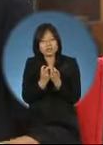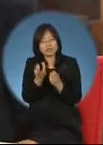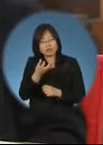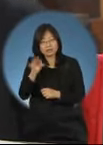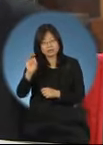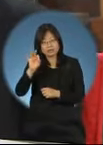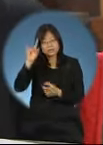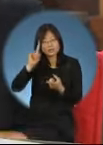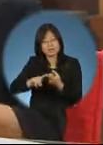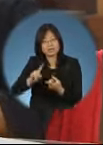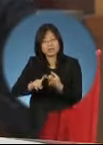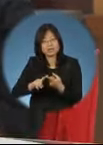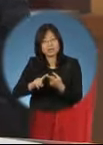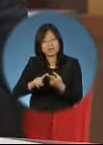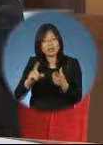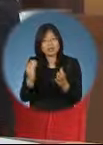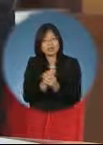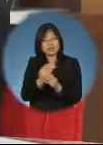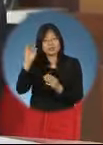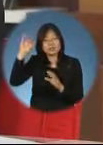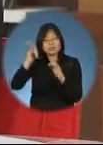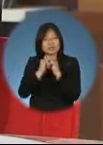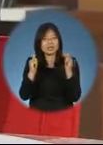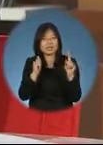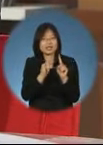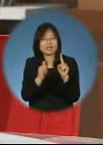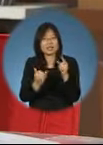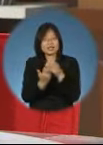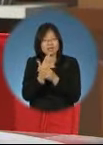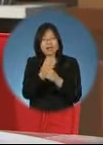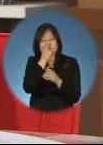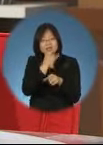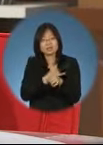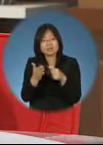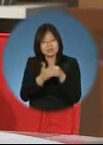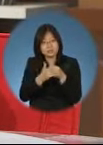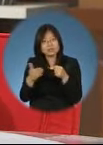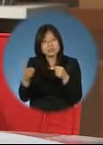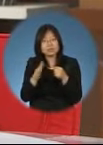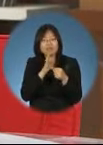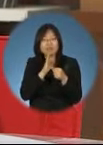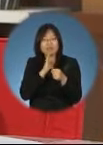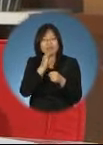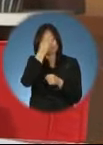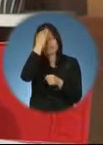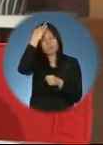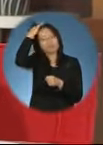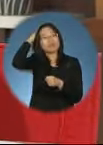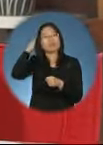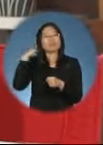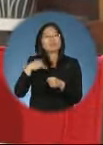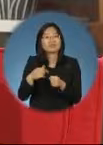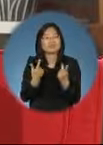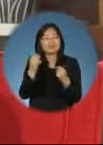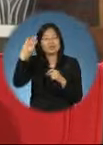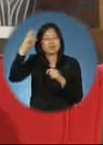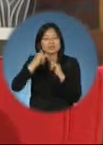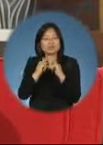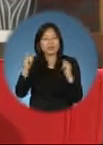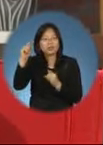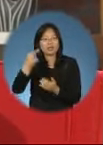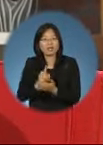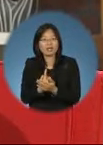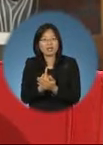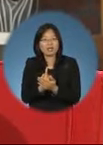건가. 완전히 미친 사람 하나 나왔네. 이럴 수 있잖아요. 예, 예, 예. 그렇게 미친 사람 나와서 조금만